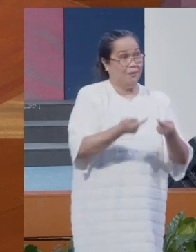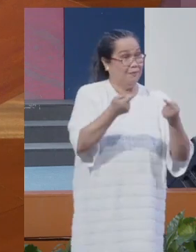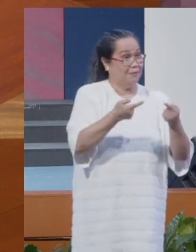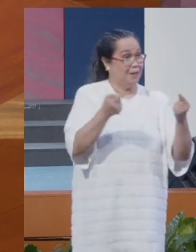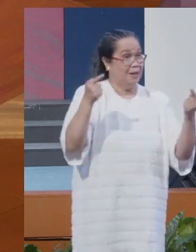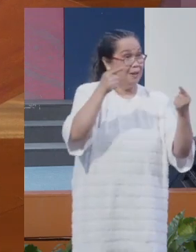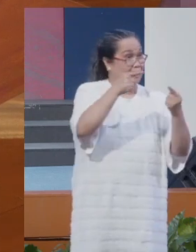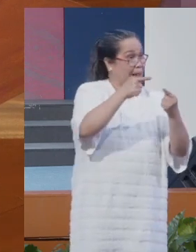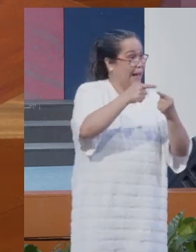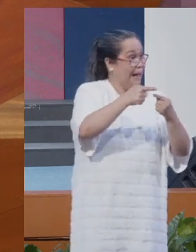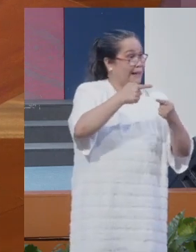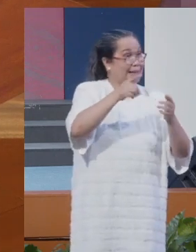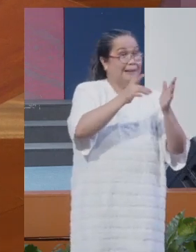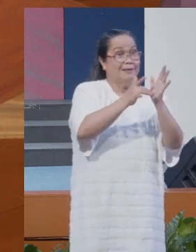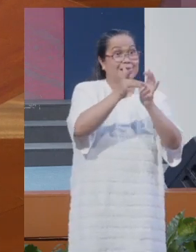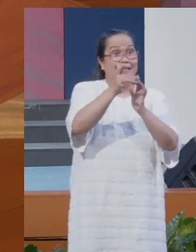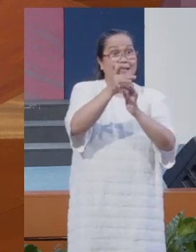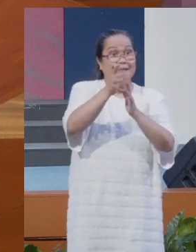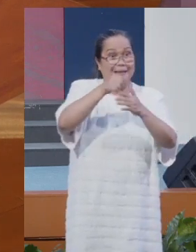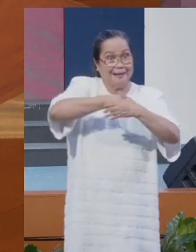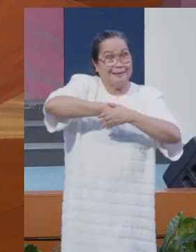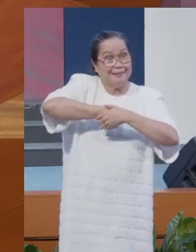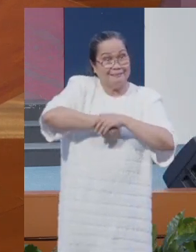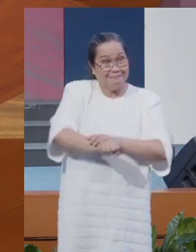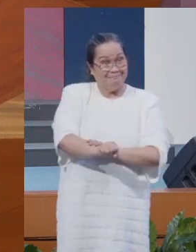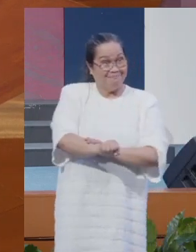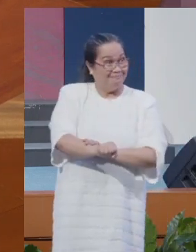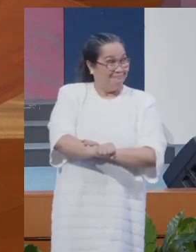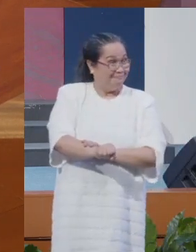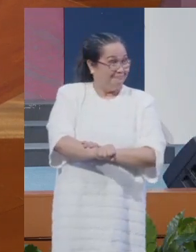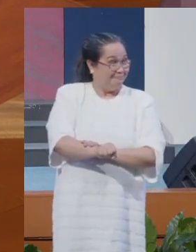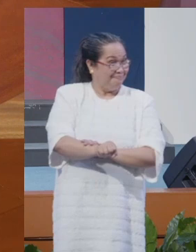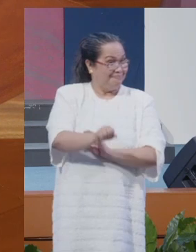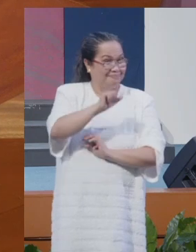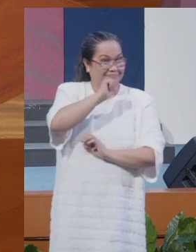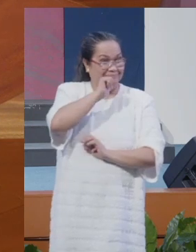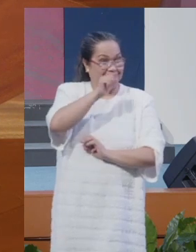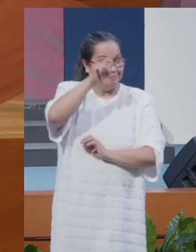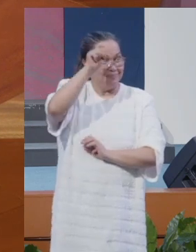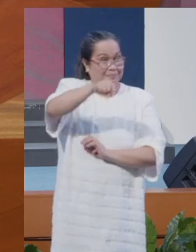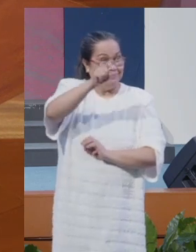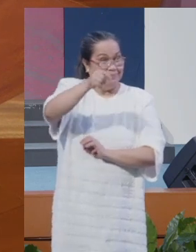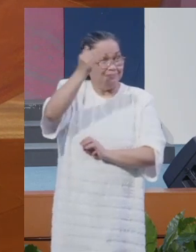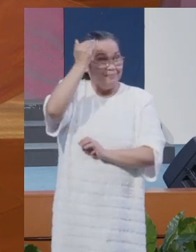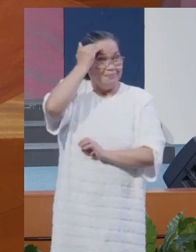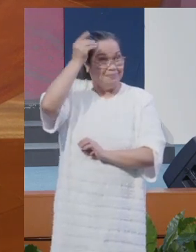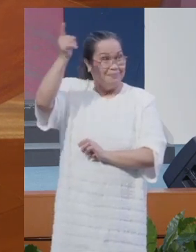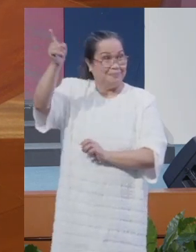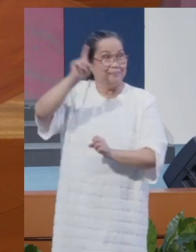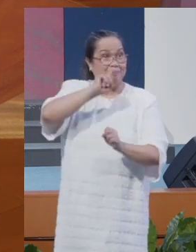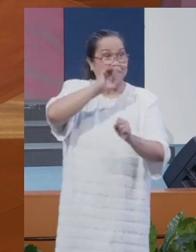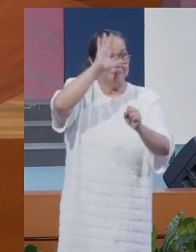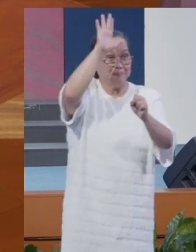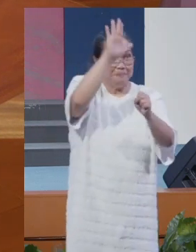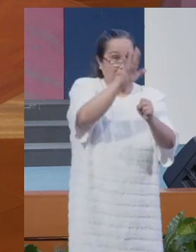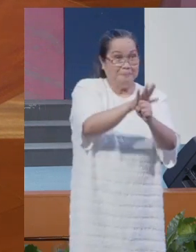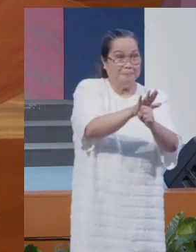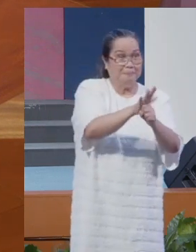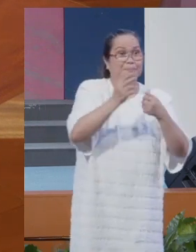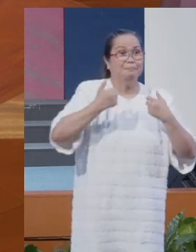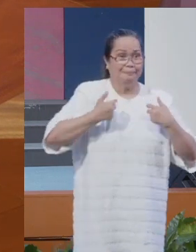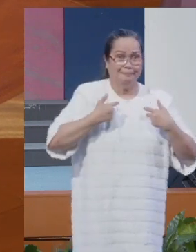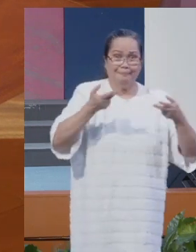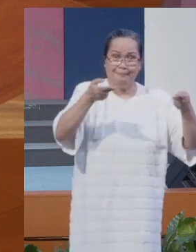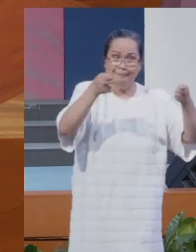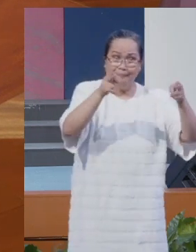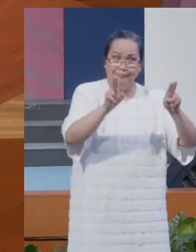the offspring," yung mga hindi pa nananampalataya kay Jesus, "should come to know the promise had been made, and it was put